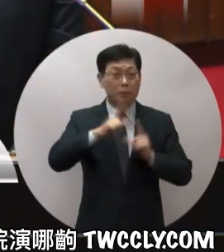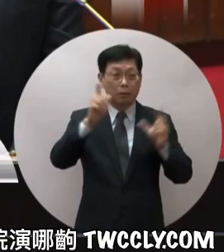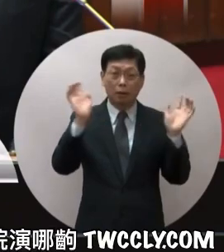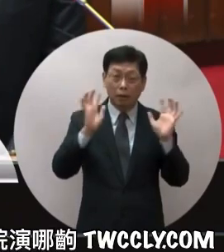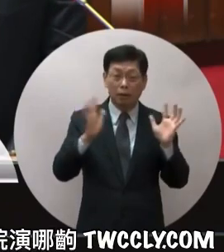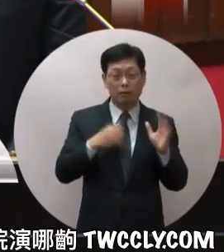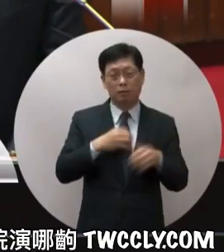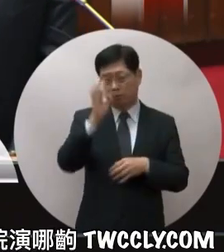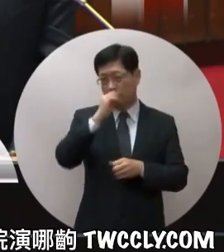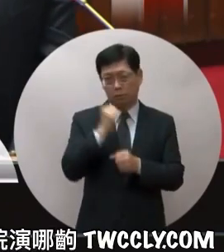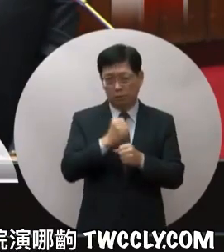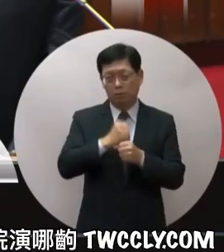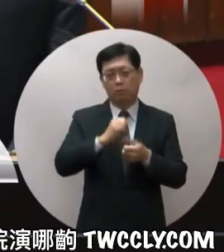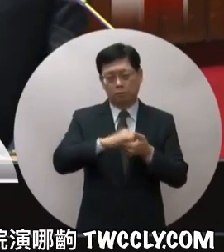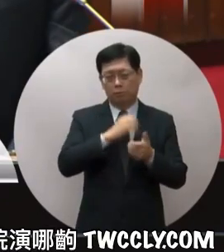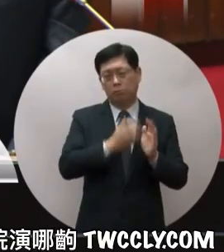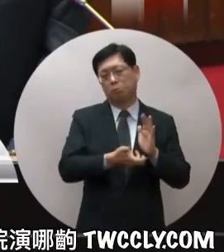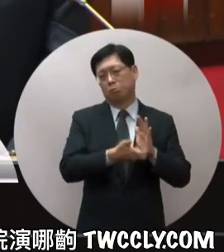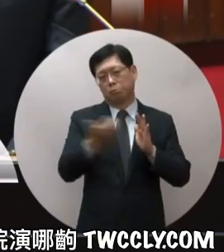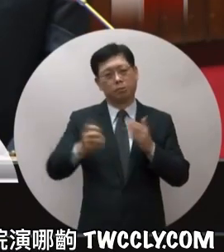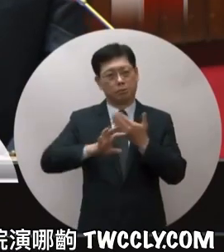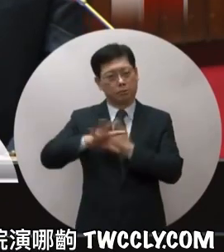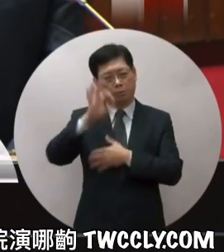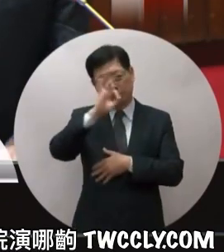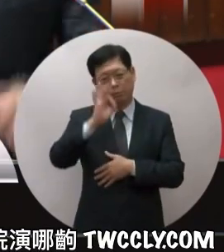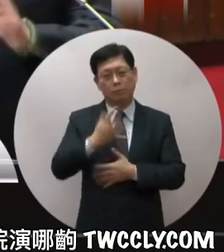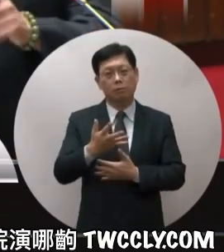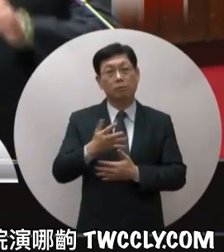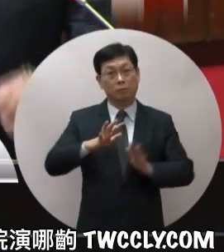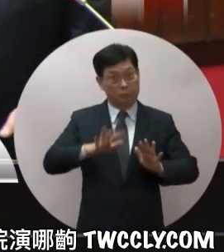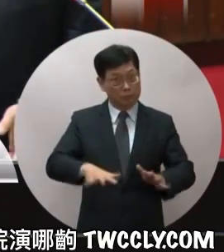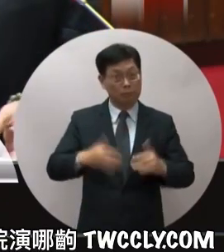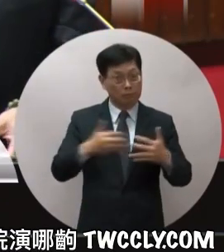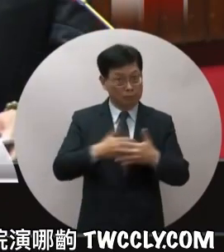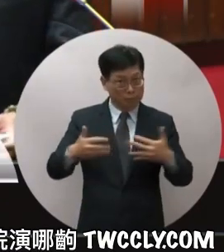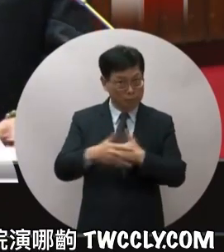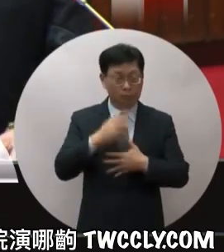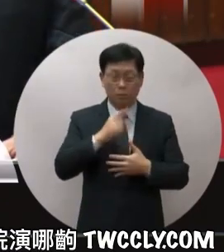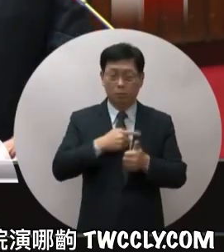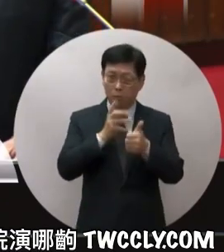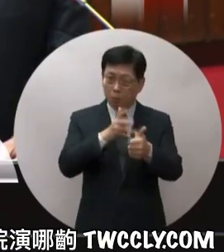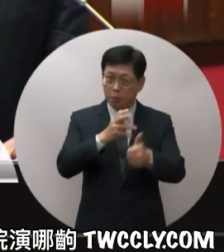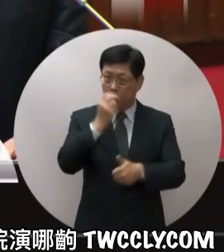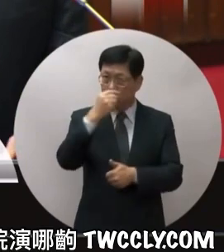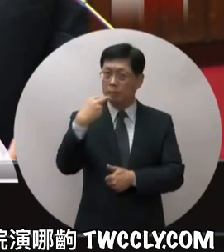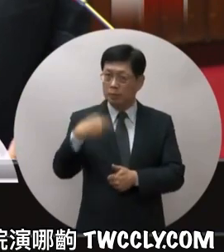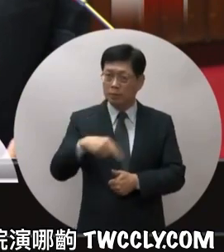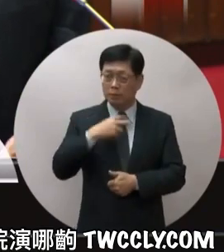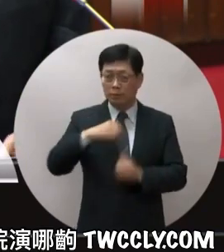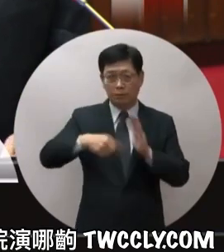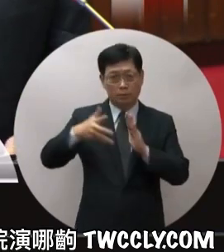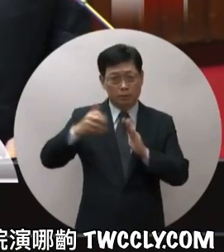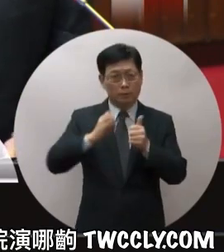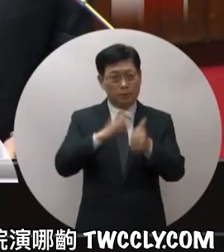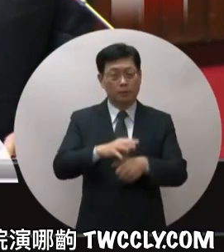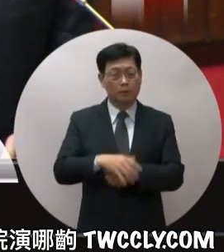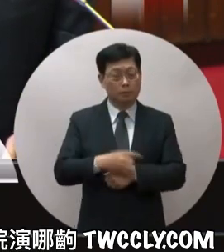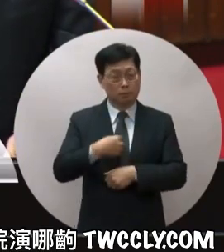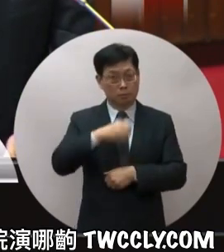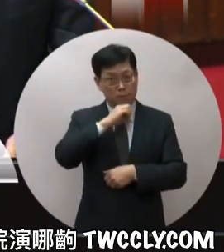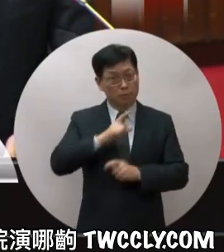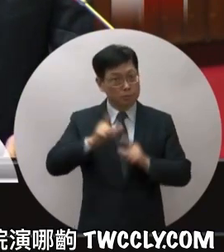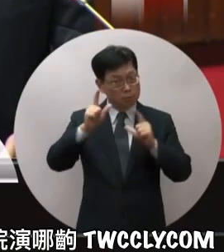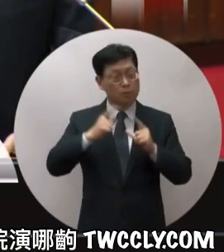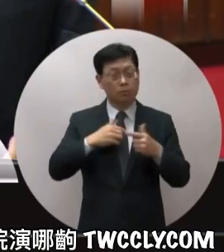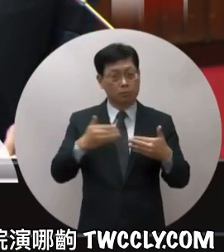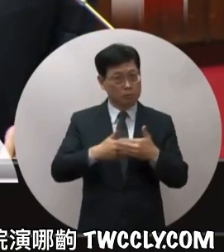題就業都一定要去到外觀市所以在這邊今天的交通諮詢裡面特別再一次跟院長講我們屏東的